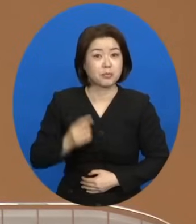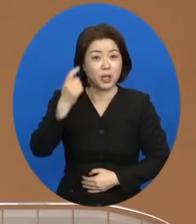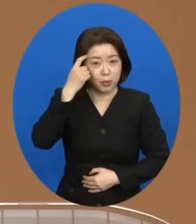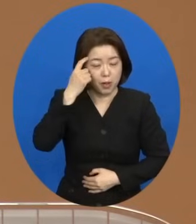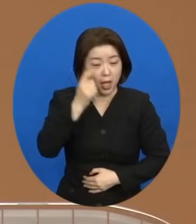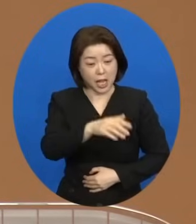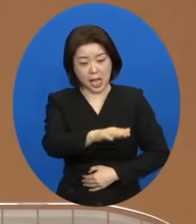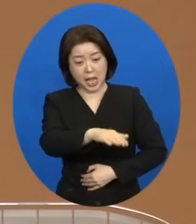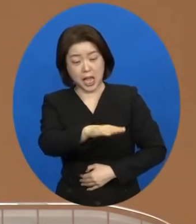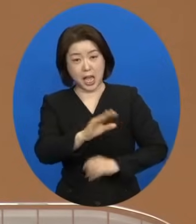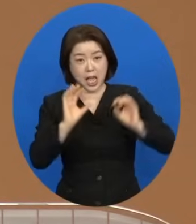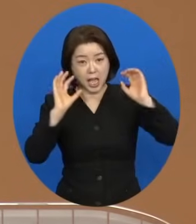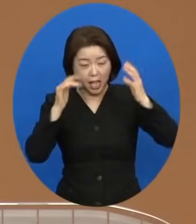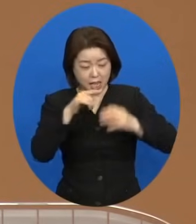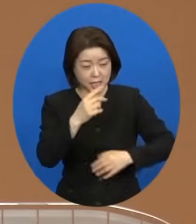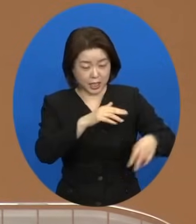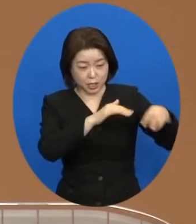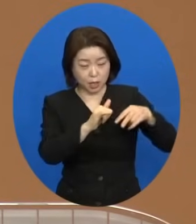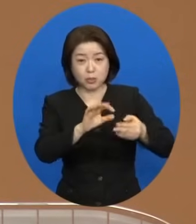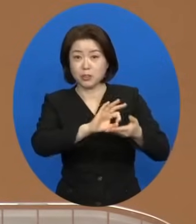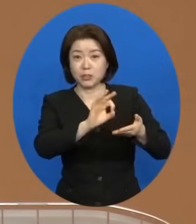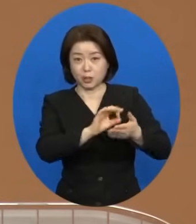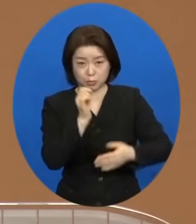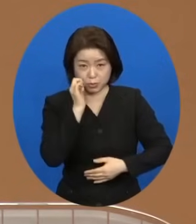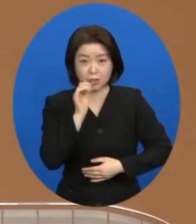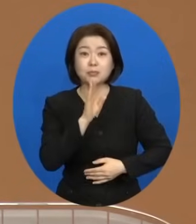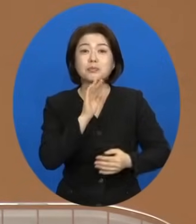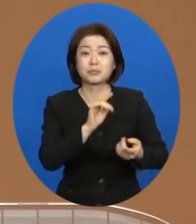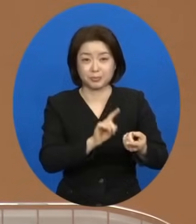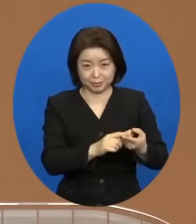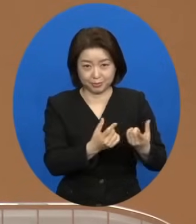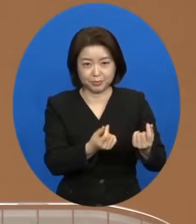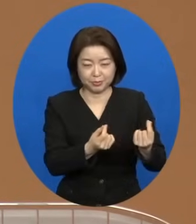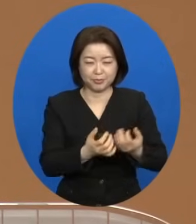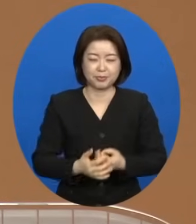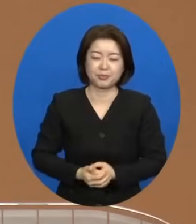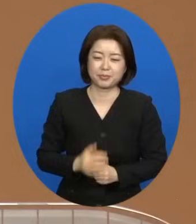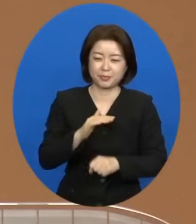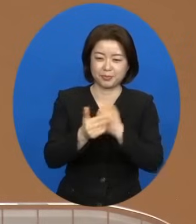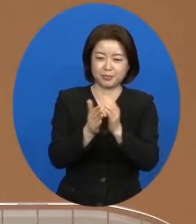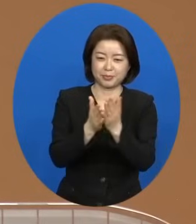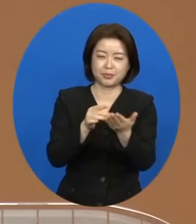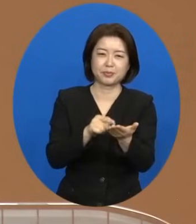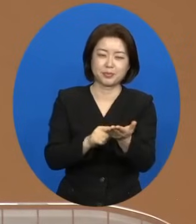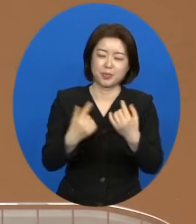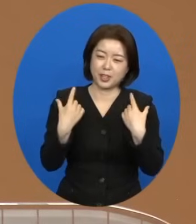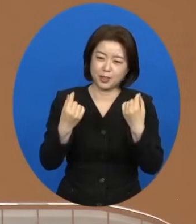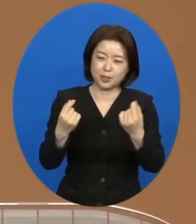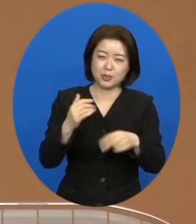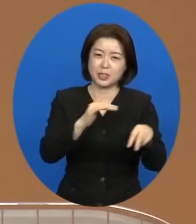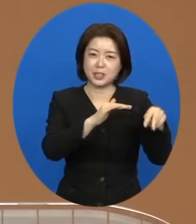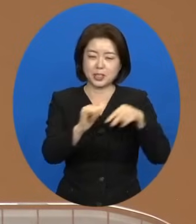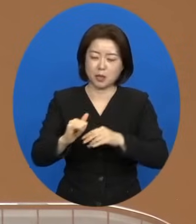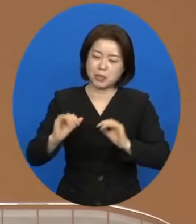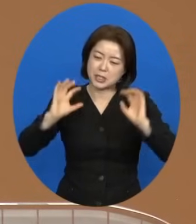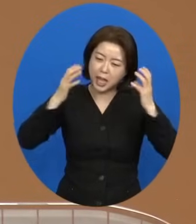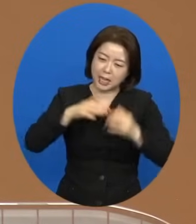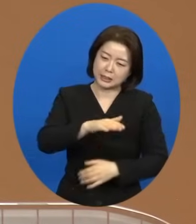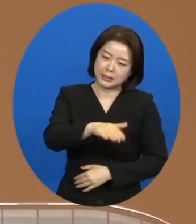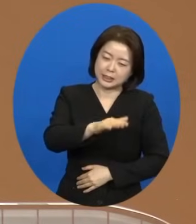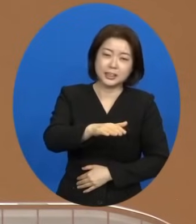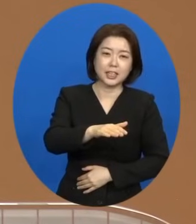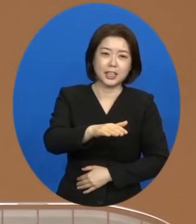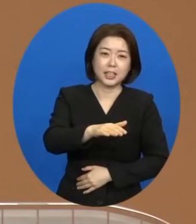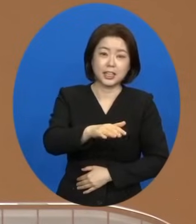사무엘을 아직 쓸 수가 없기 때문에 그 당연한 이야기죠 성경은 여전히이 사무엘이 어리다고 하면서